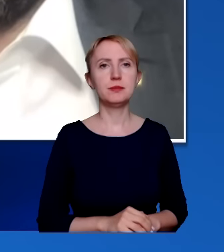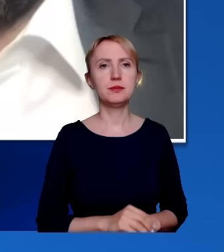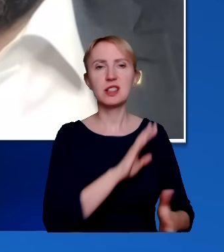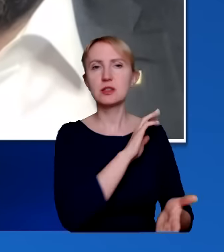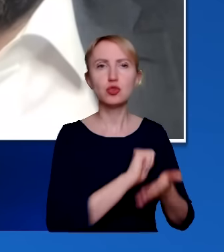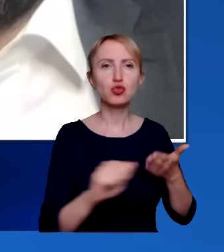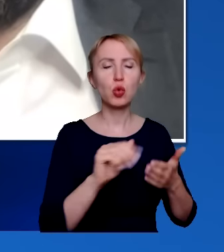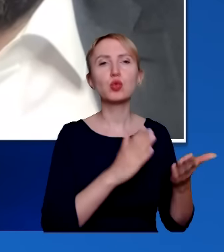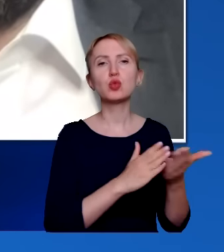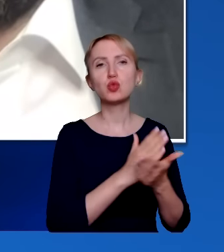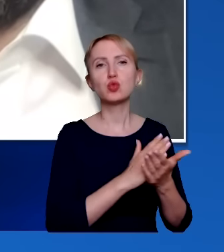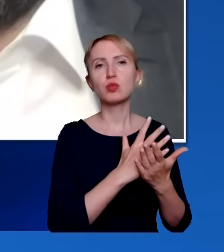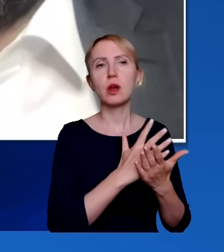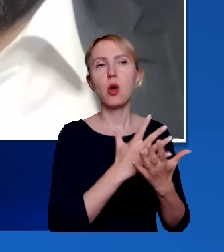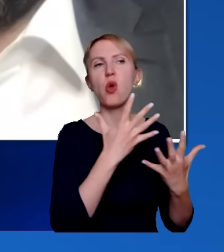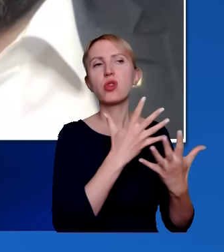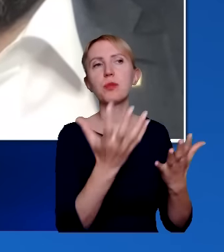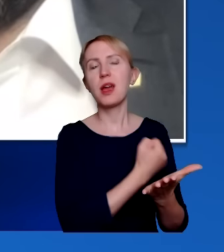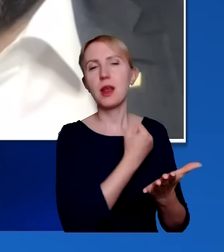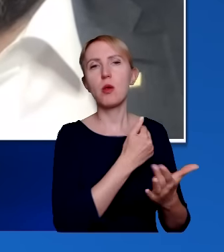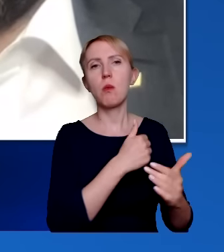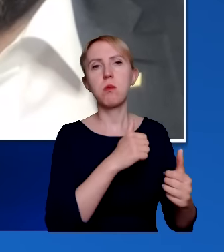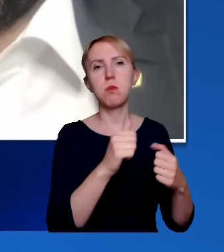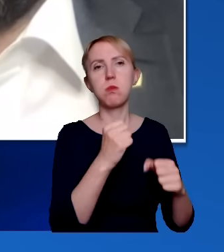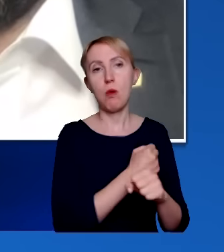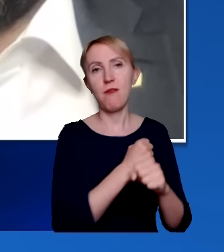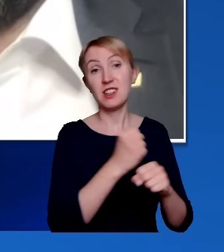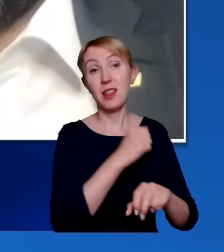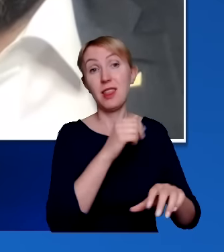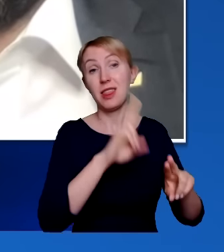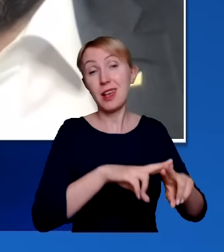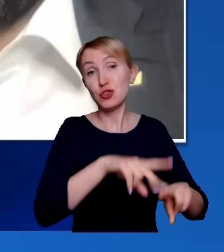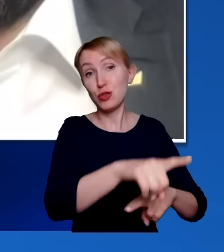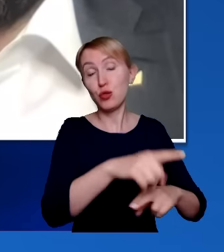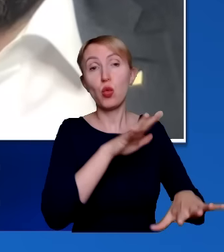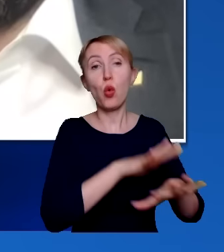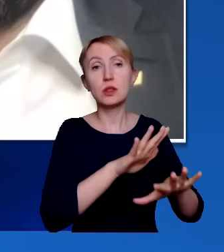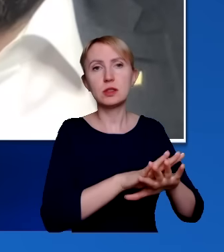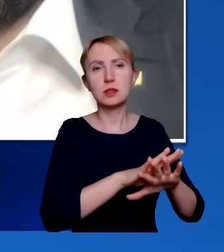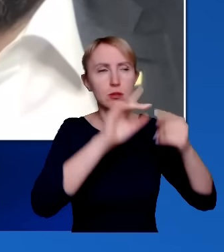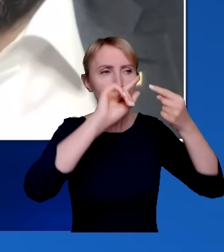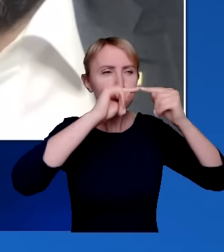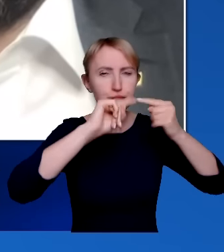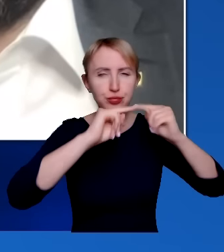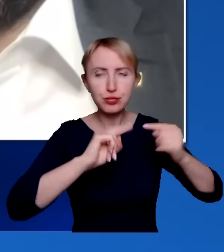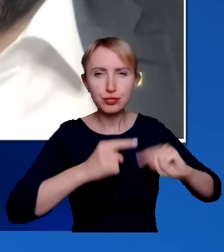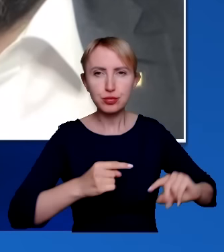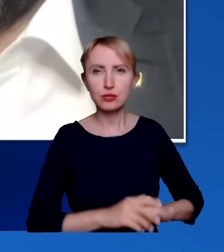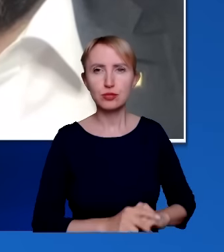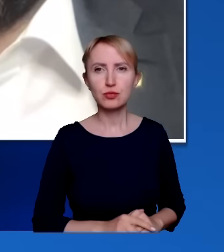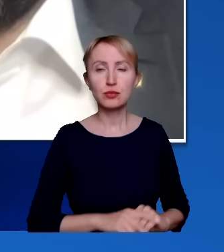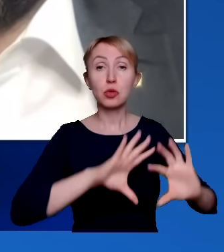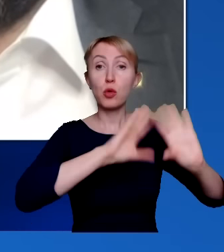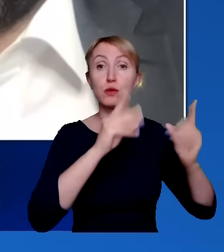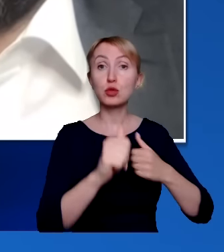służbom odbierając bardzo poważne narzędzie jakim jest system deszyfrujący wszystko to sprawia że dzieje się